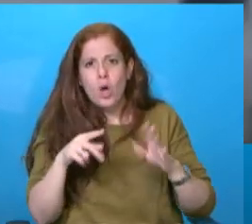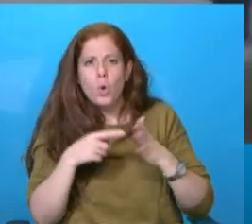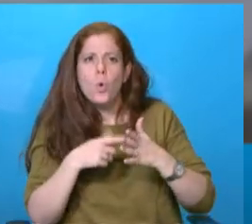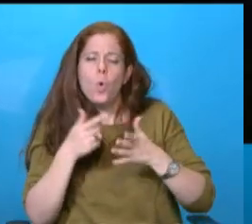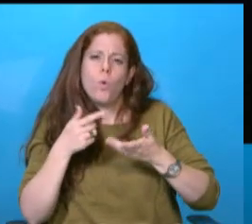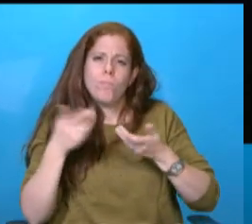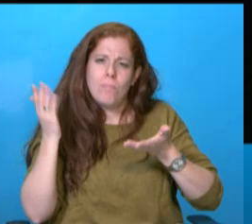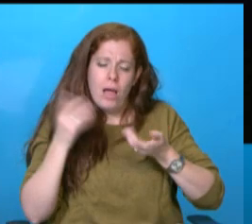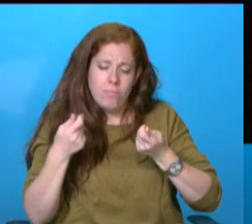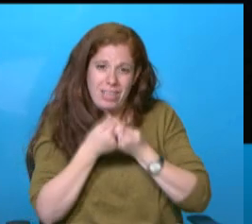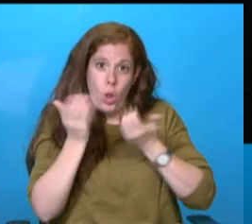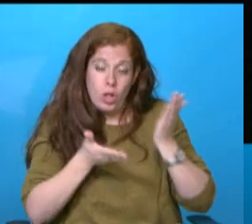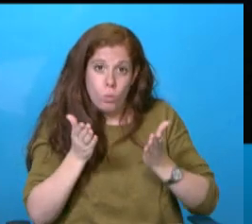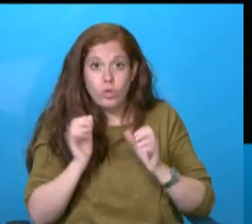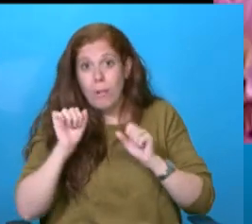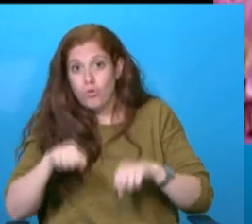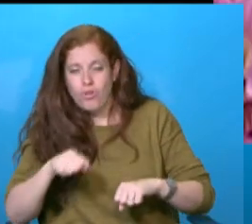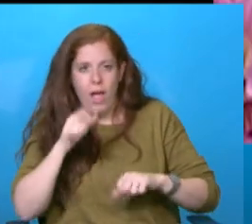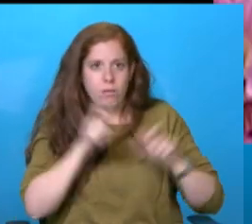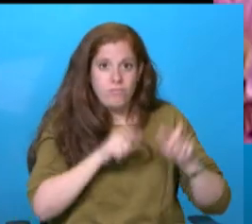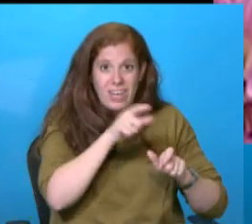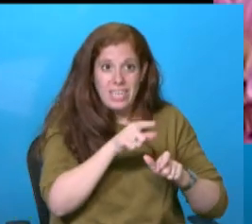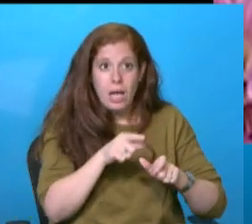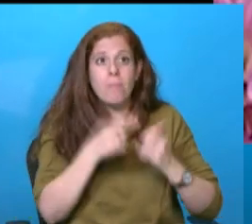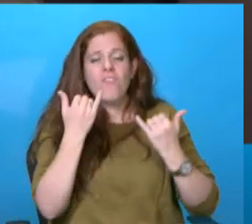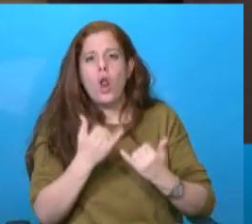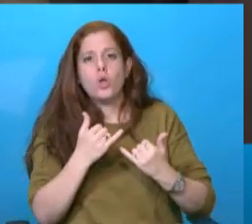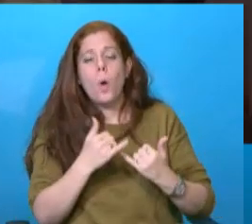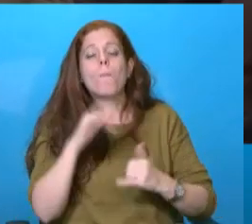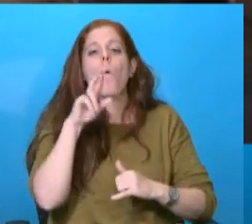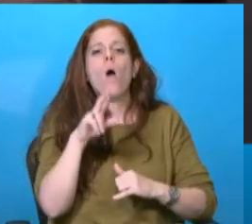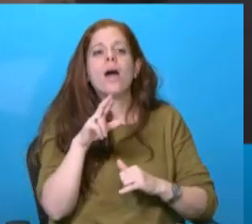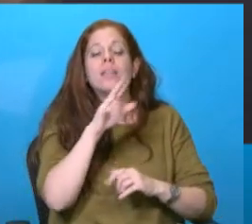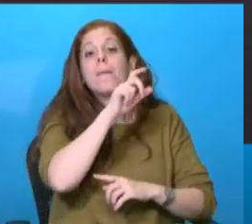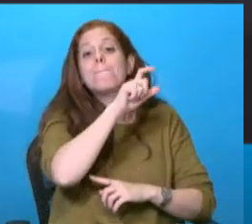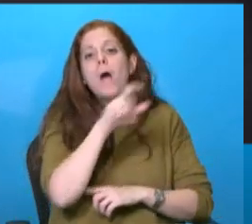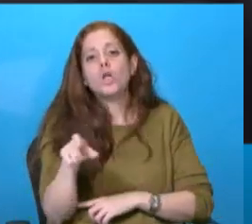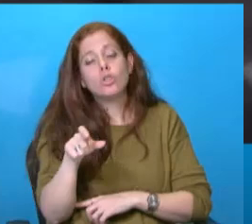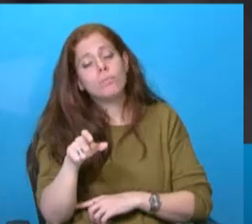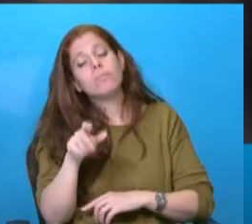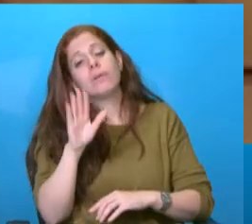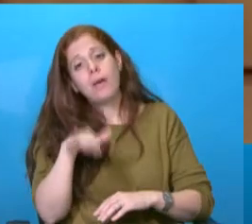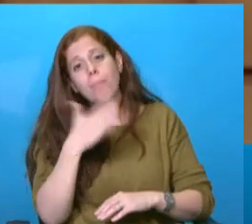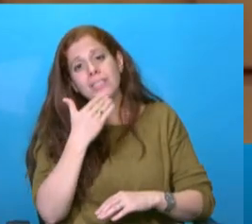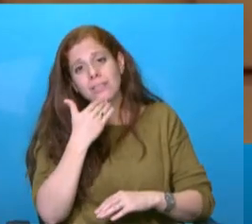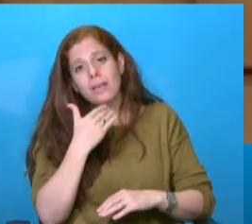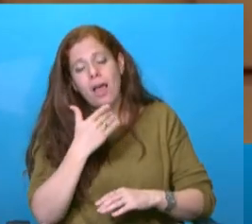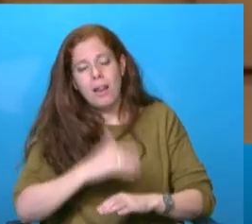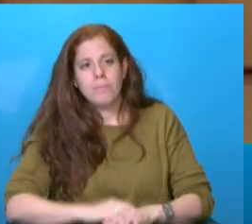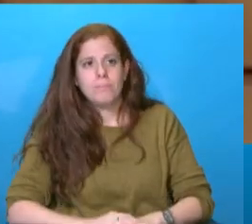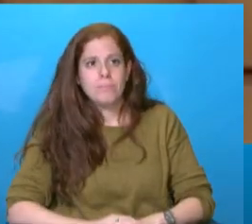אבל רוחני מסית היום את האש אל עבר כוחות חיצוניים, ובאופן לא מפתיע גם ישראל ברשימת הקושרים.